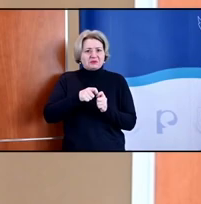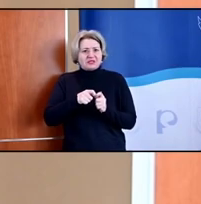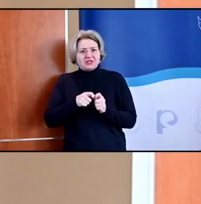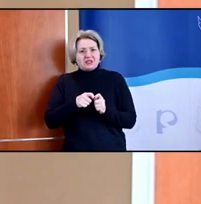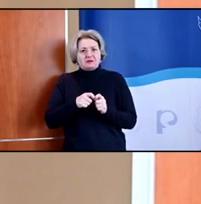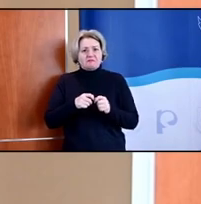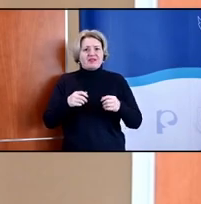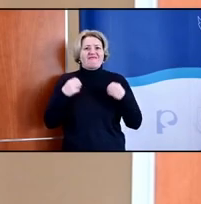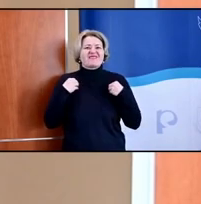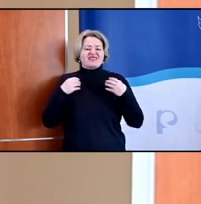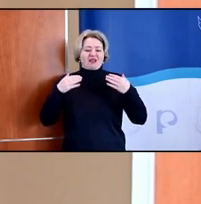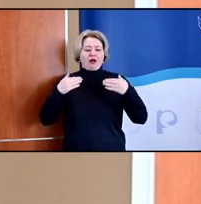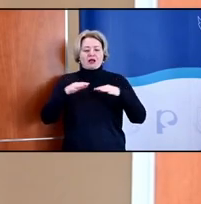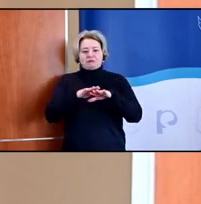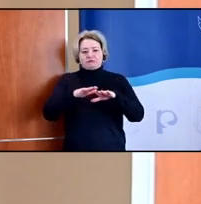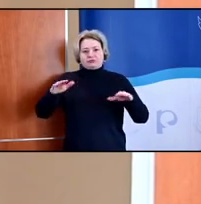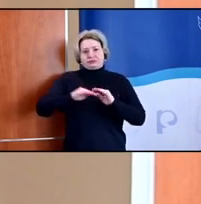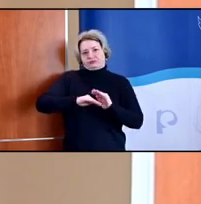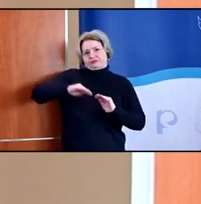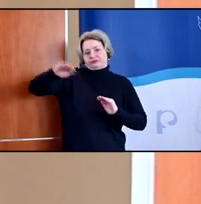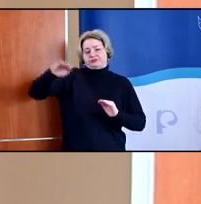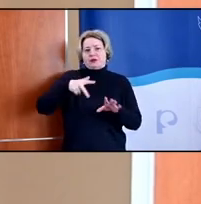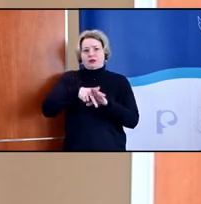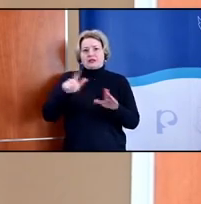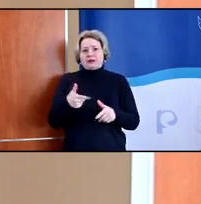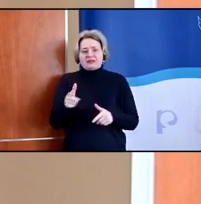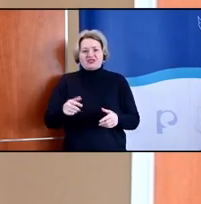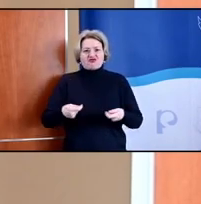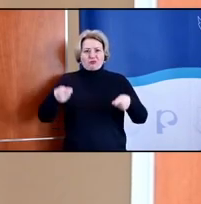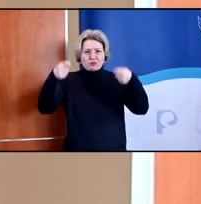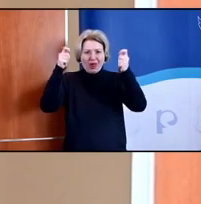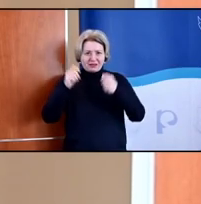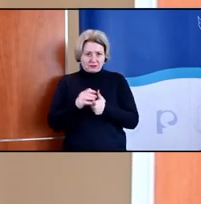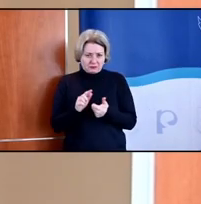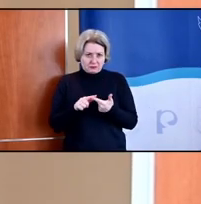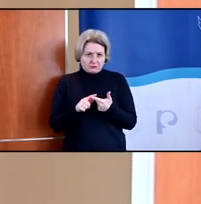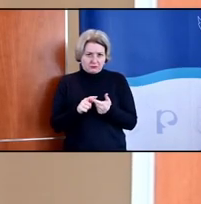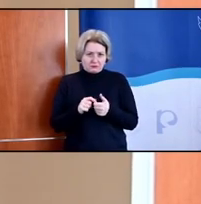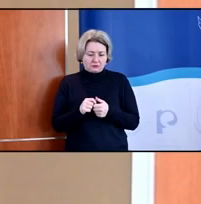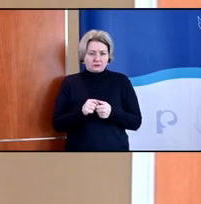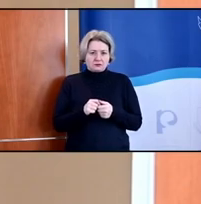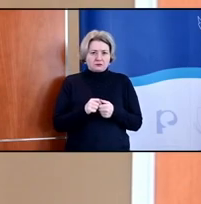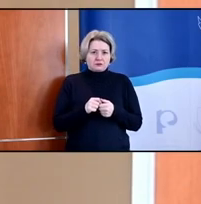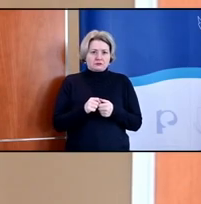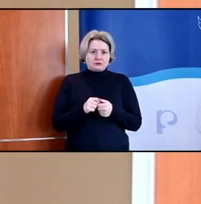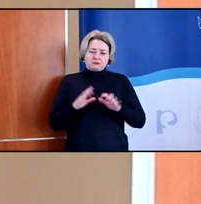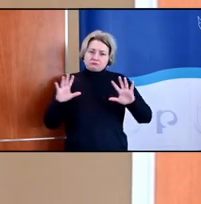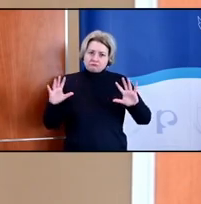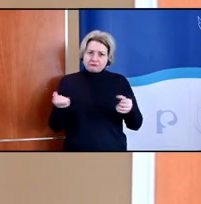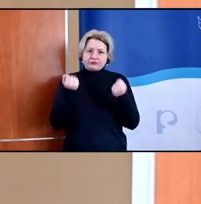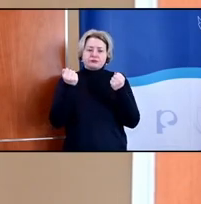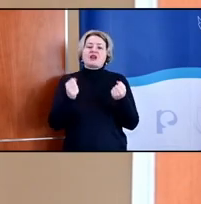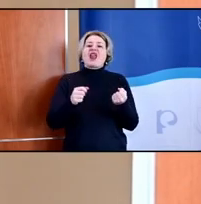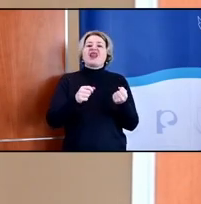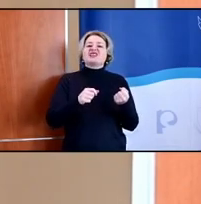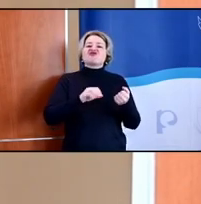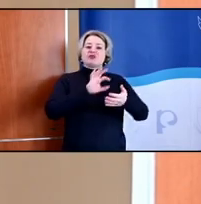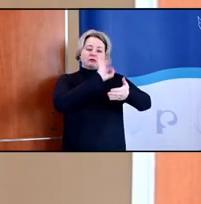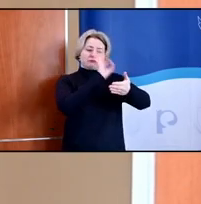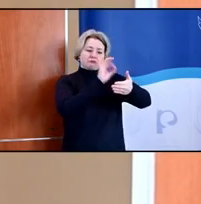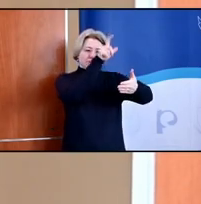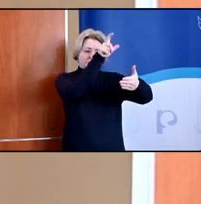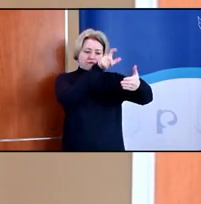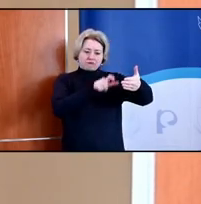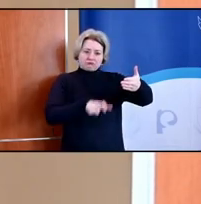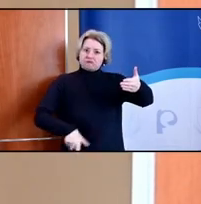szempontból hogyan tudják akadálymentesíteni az épületeket létrehoztak egy ilyen listát hogy mik azok a tényezők